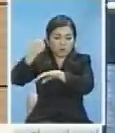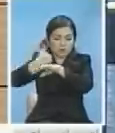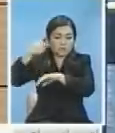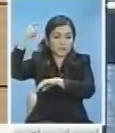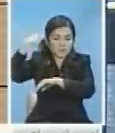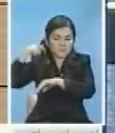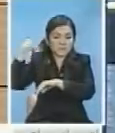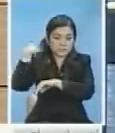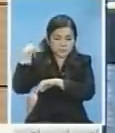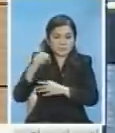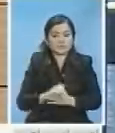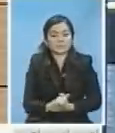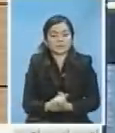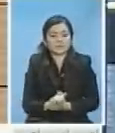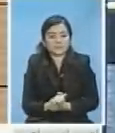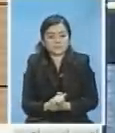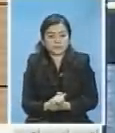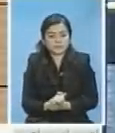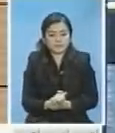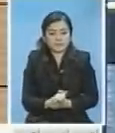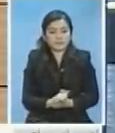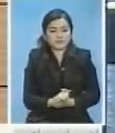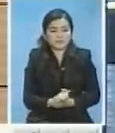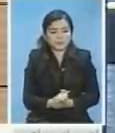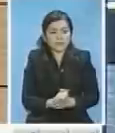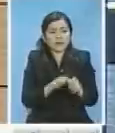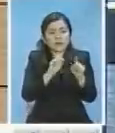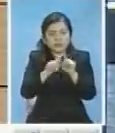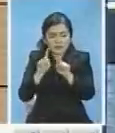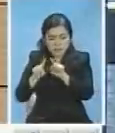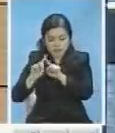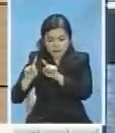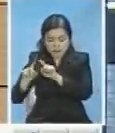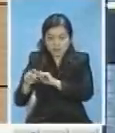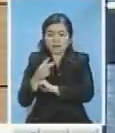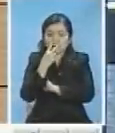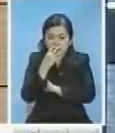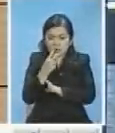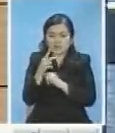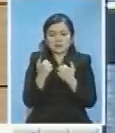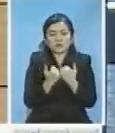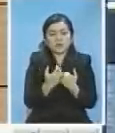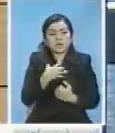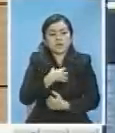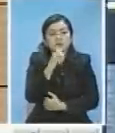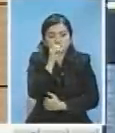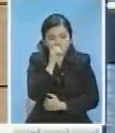าท่านประธานครับสิ่งเหล่านี้ที่เกิดขึ้นผมอยากจะกราบเรียนว่